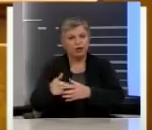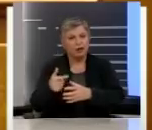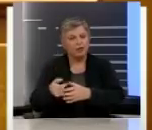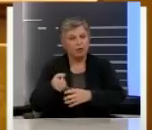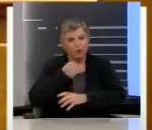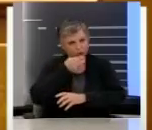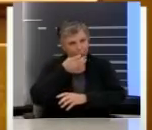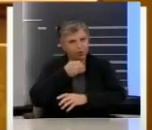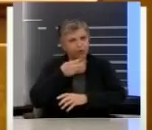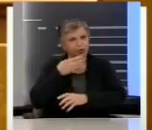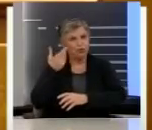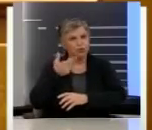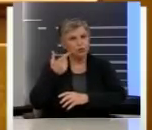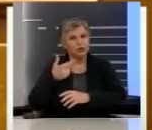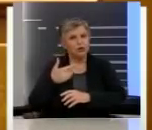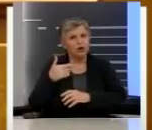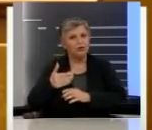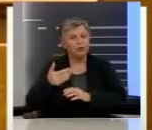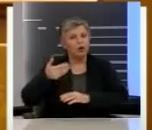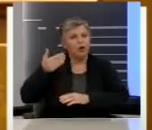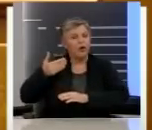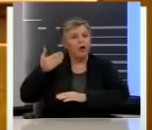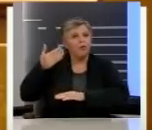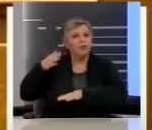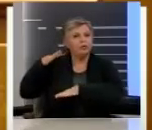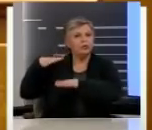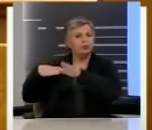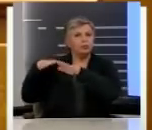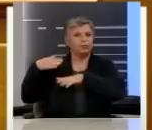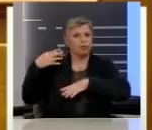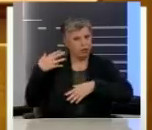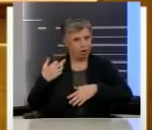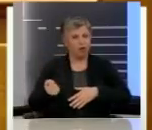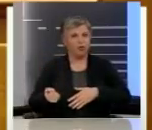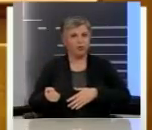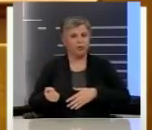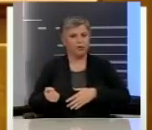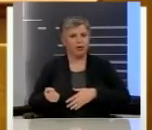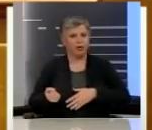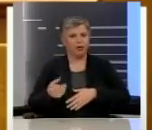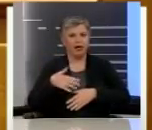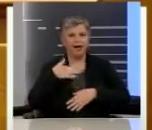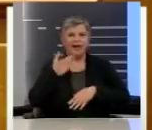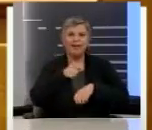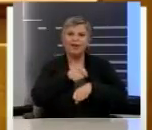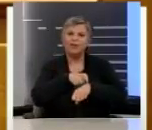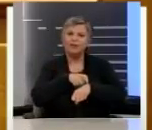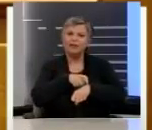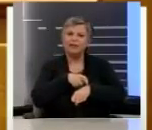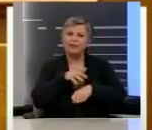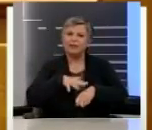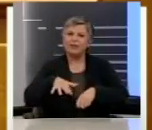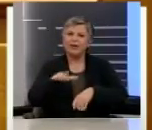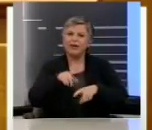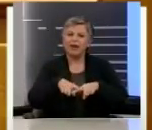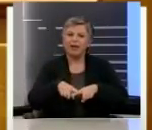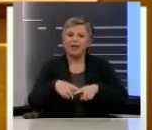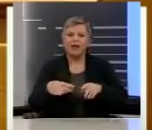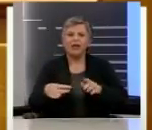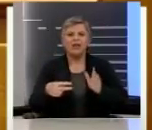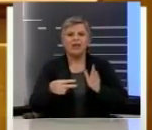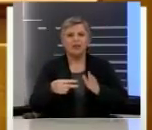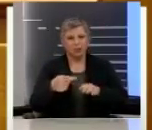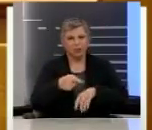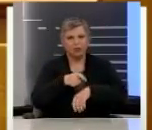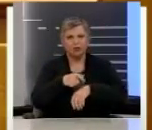Σήμερα όμως, στην Ελλάδα του 2017, σε ένα σύγχρονο ευρωπαϊκό κράτος, η συζήτηση